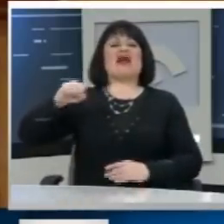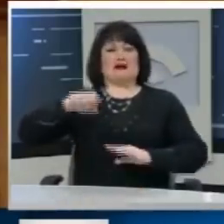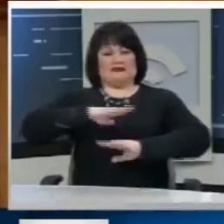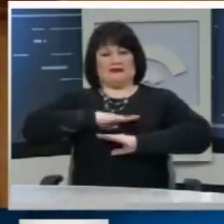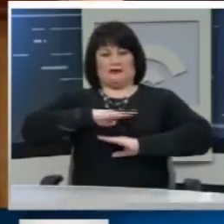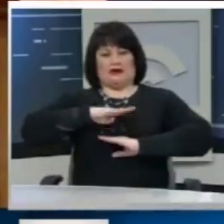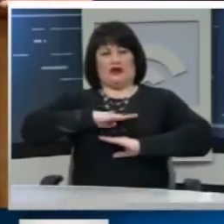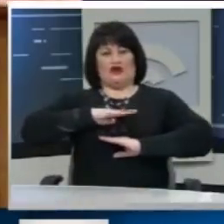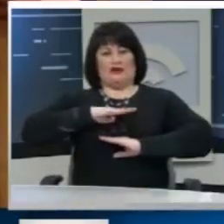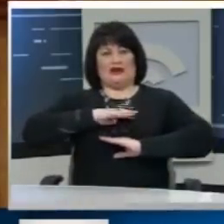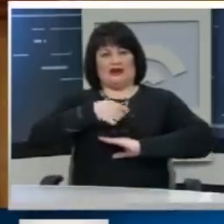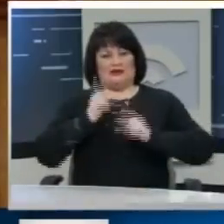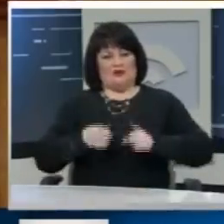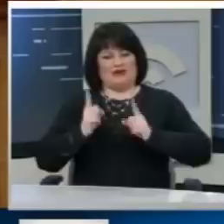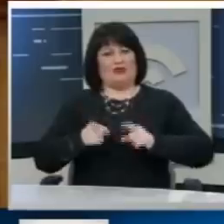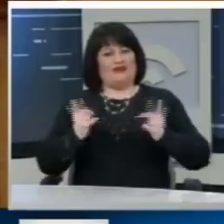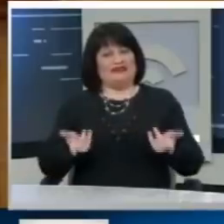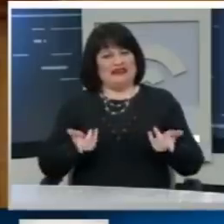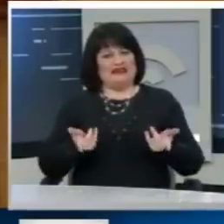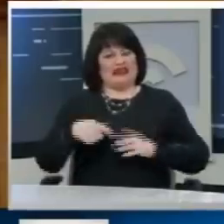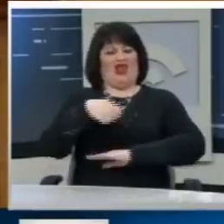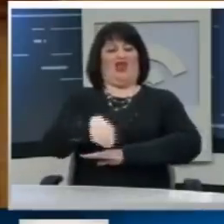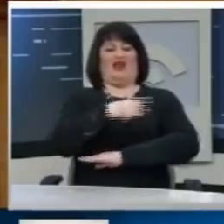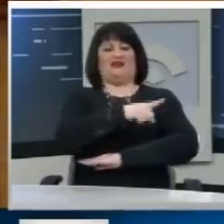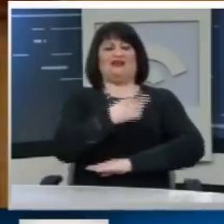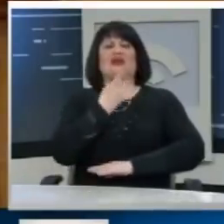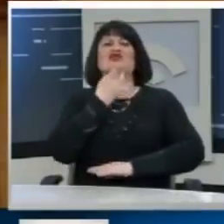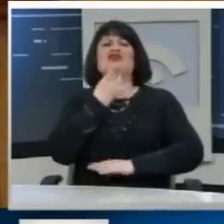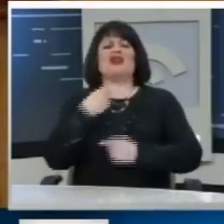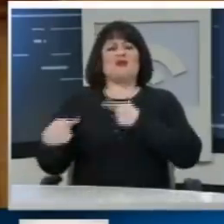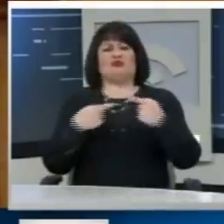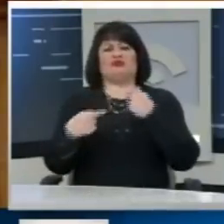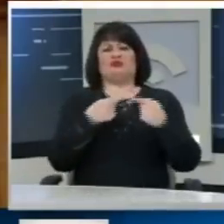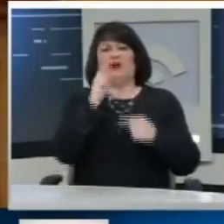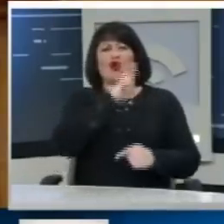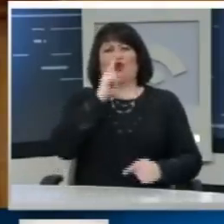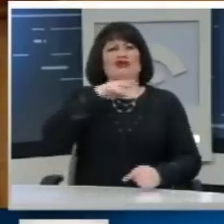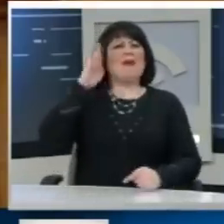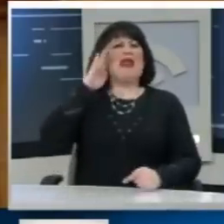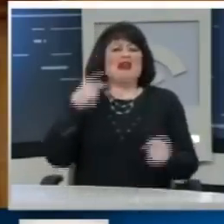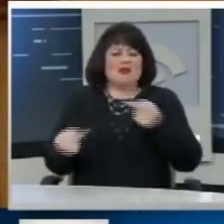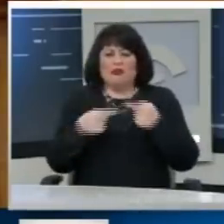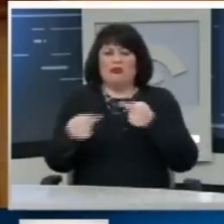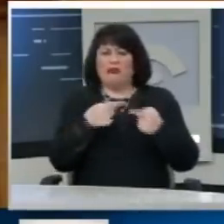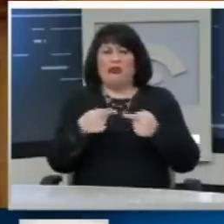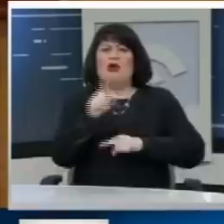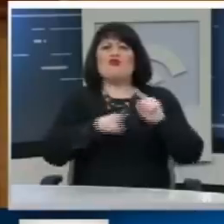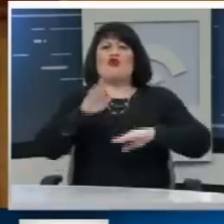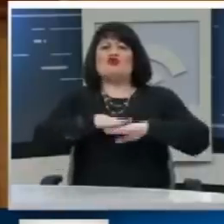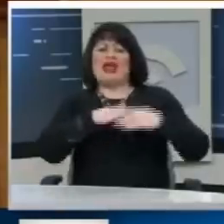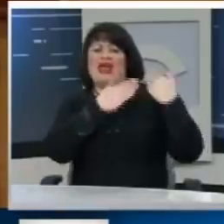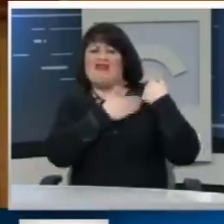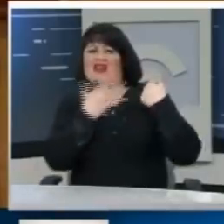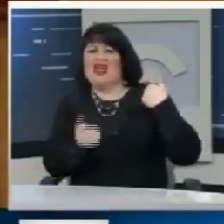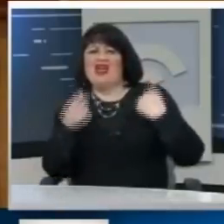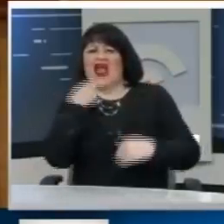στρατιωτικούς. Πάρθηκαν αποφάσεις με σκληρή αντιπαράθεση Αμερικάνων και Σοβιετικών για το αν είχαν ευθύνη ή όχι